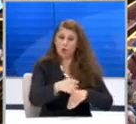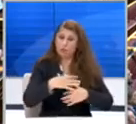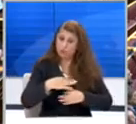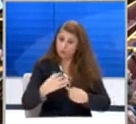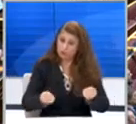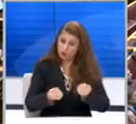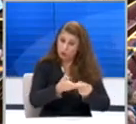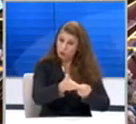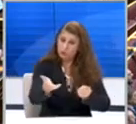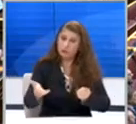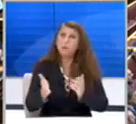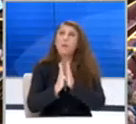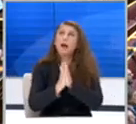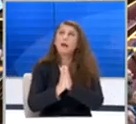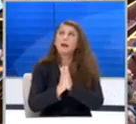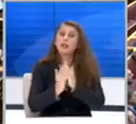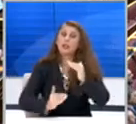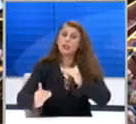δεηθώμεν.